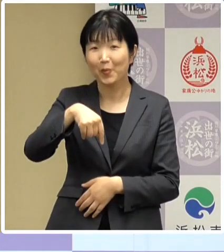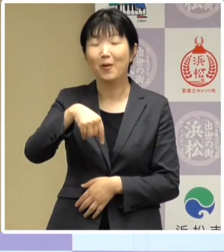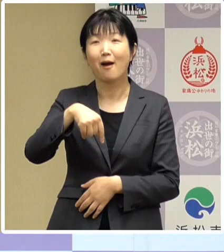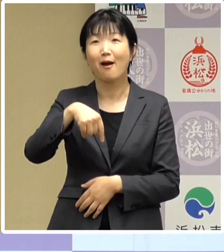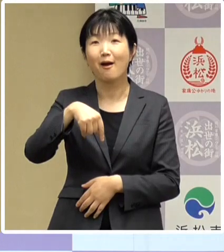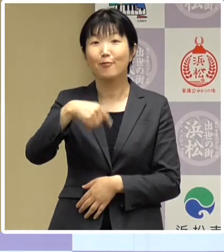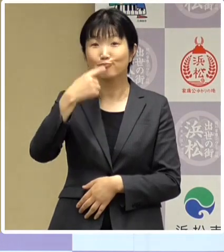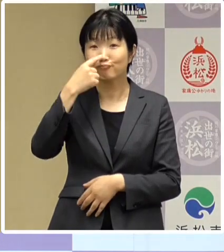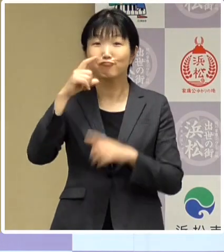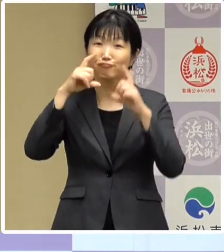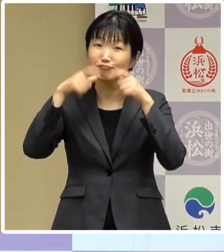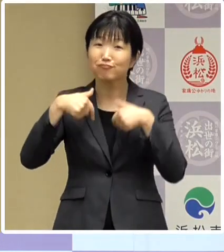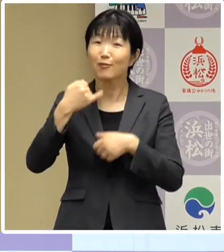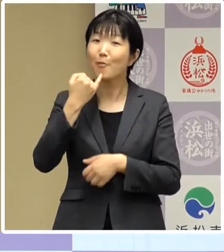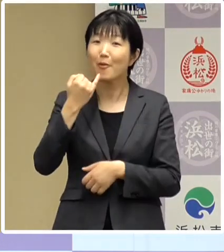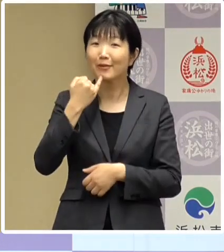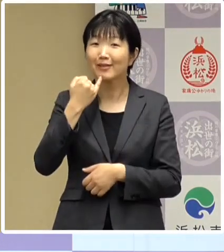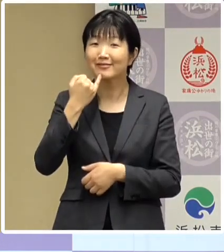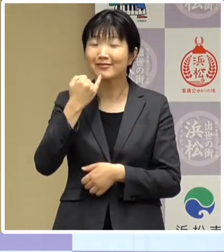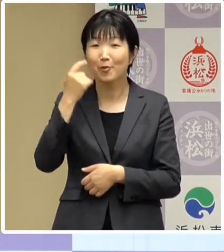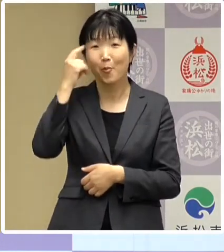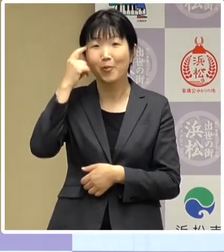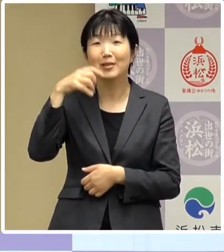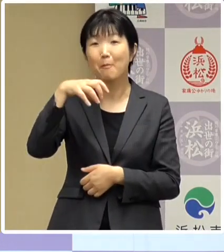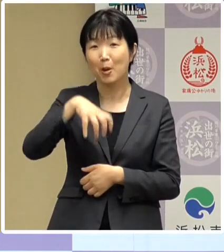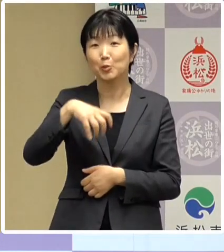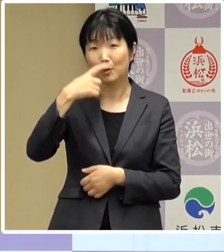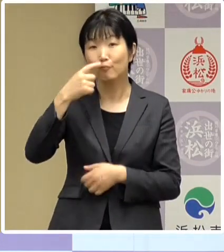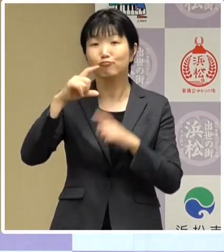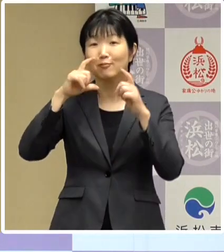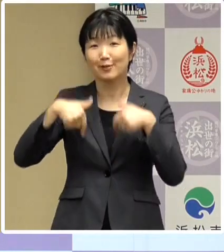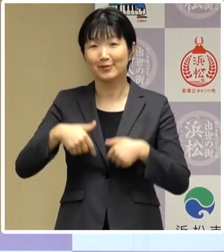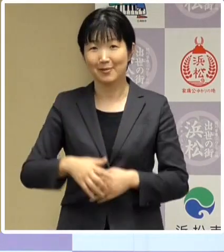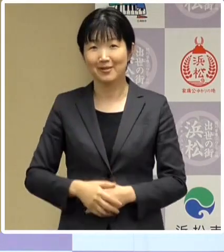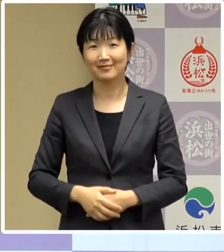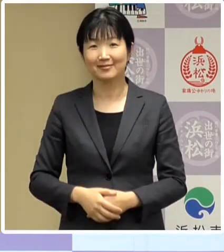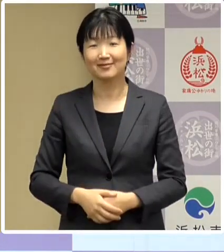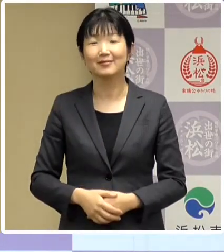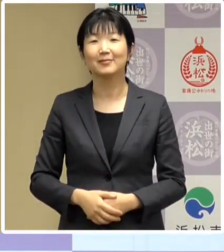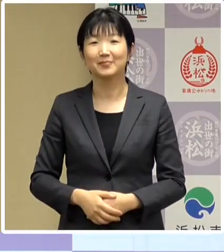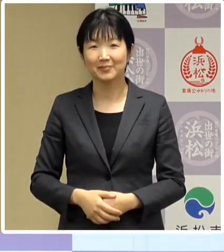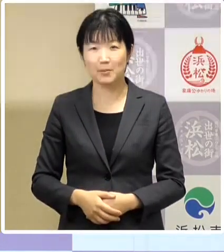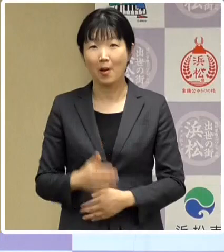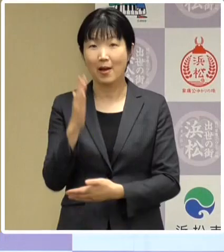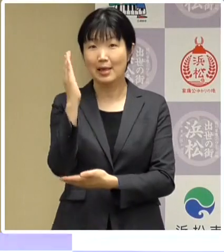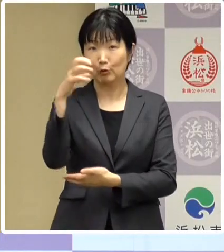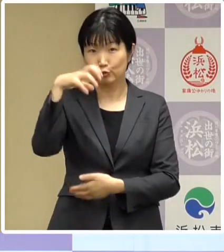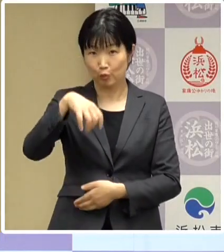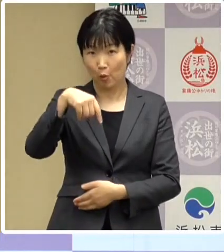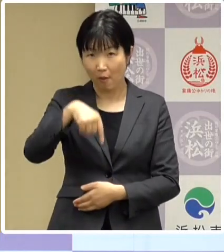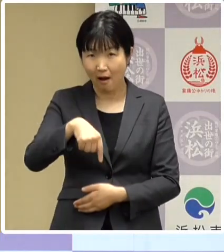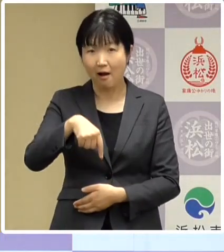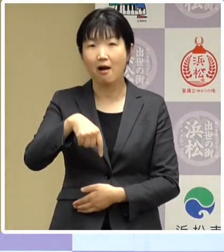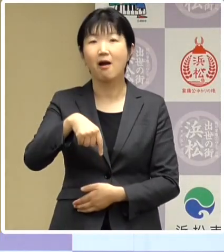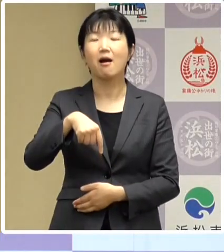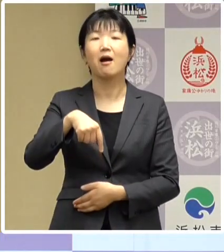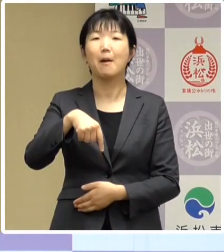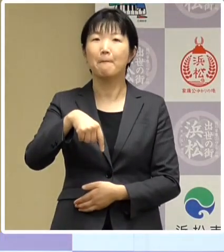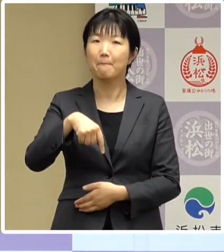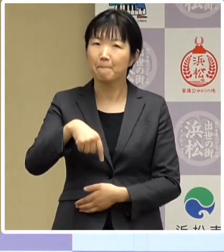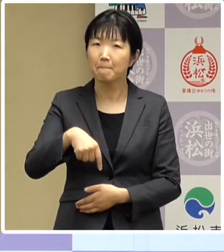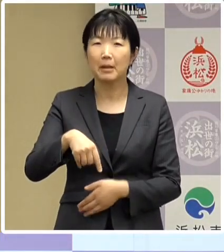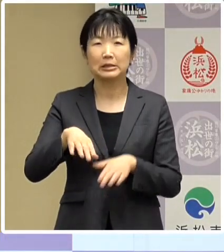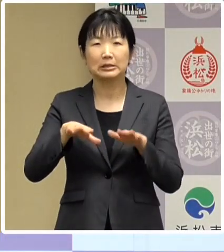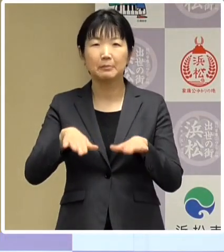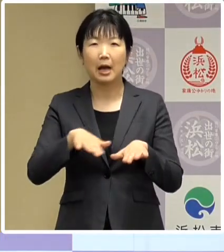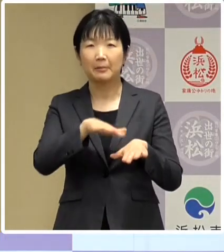まあ、マスク外してもいいところではですね外してますし、ただやっぱり役所の場合はですね意外とそこはまだまだ